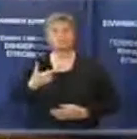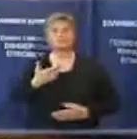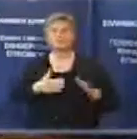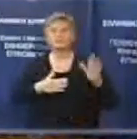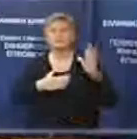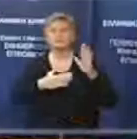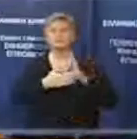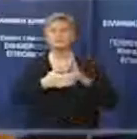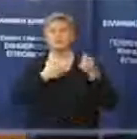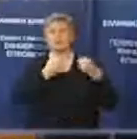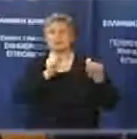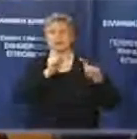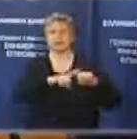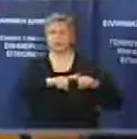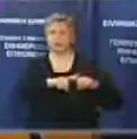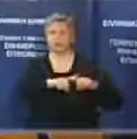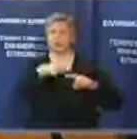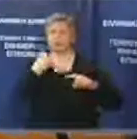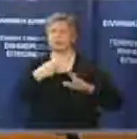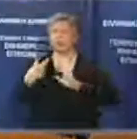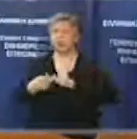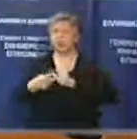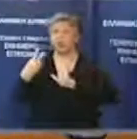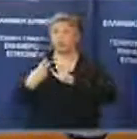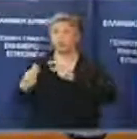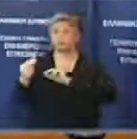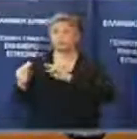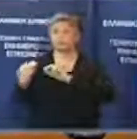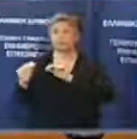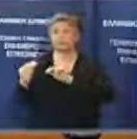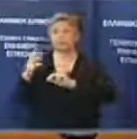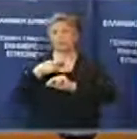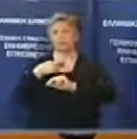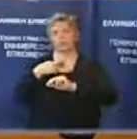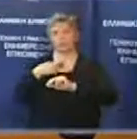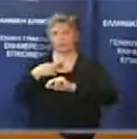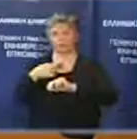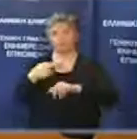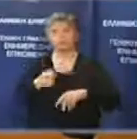Πρωθυπουργό 2 φορές. Και παρόλα αυτά, πριν από λίγο βγήκε και είπε ότι